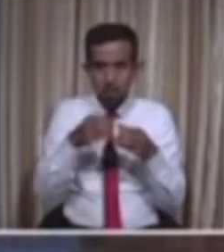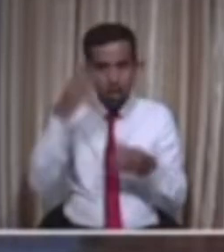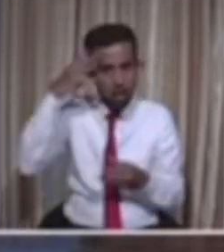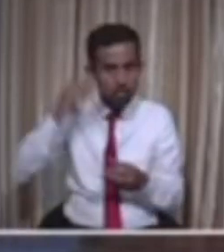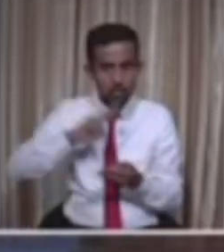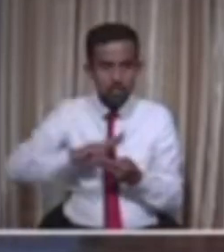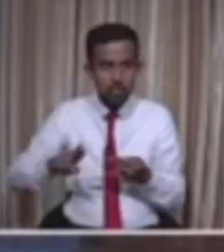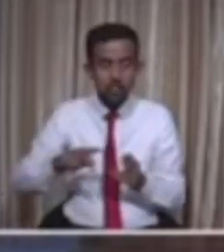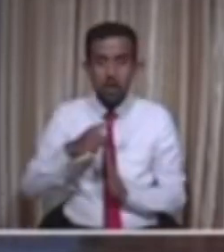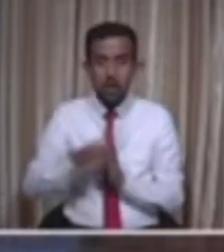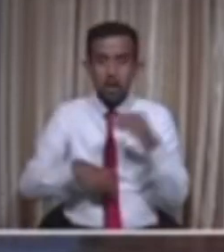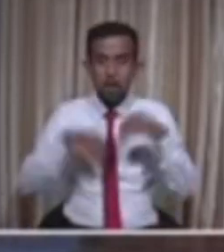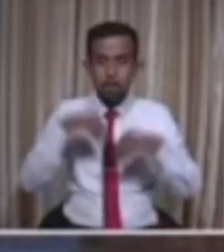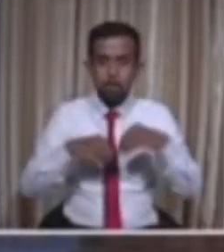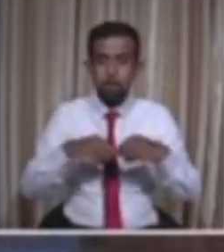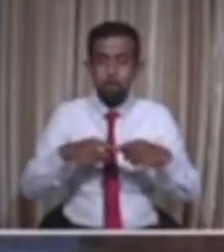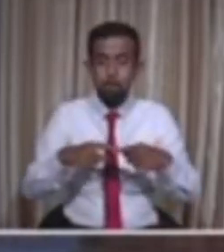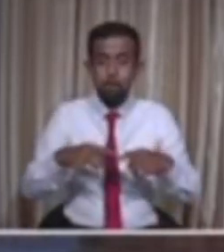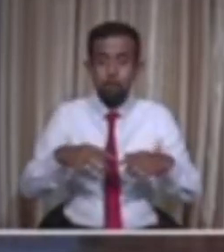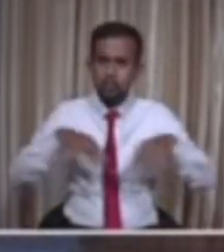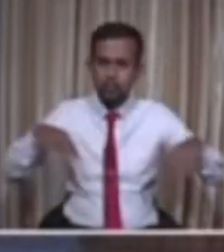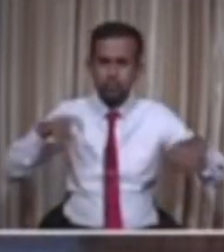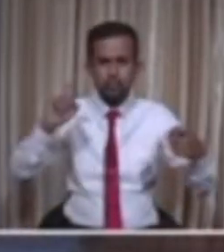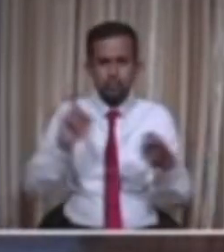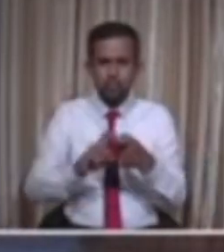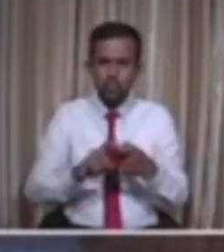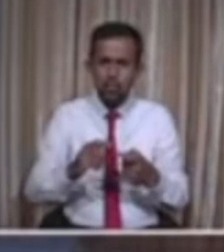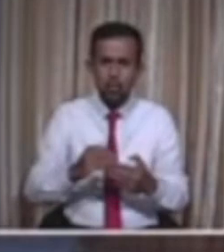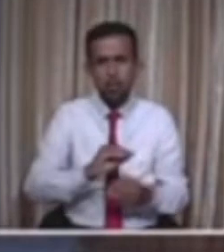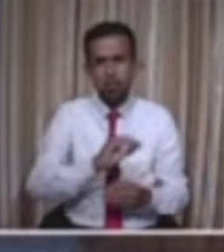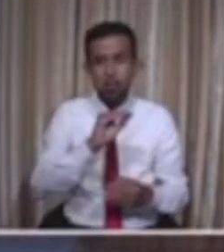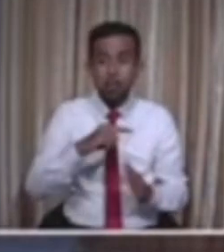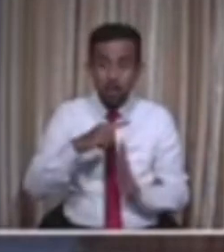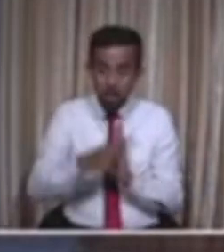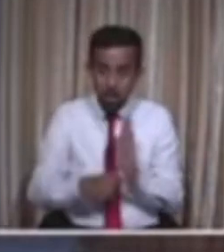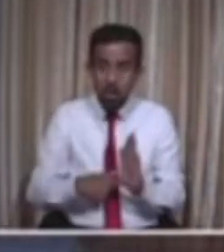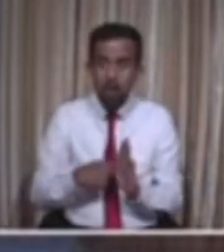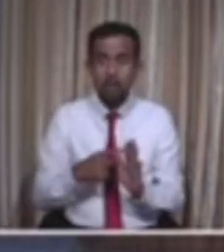kerla. Merata desa malay kerana wing tarang kerana apitnya orang dia kerana pulang ini merata